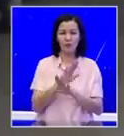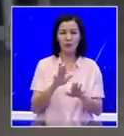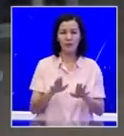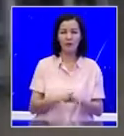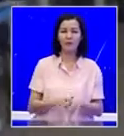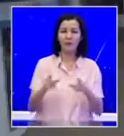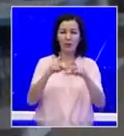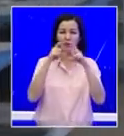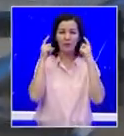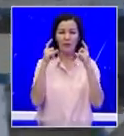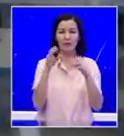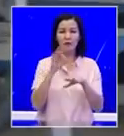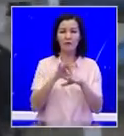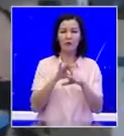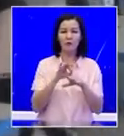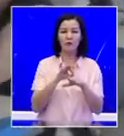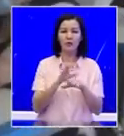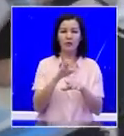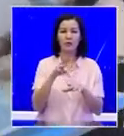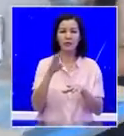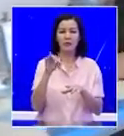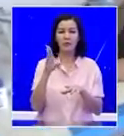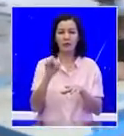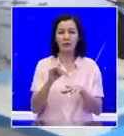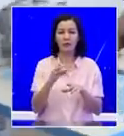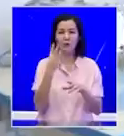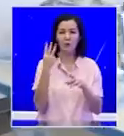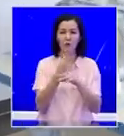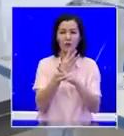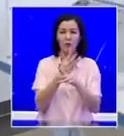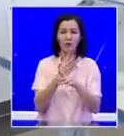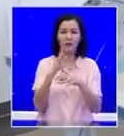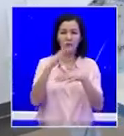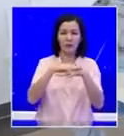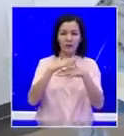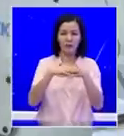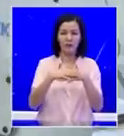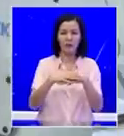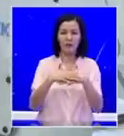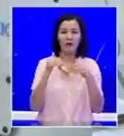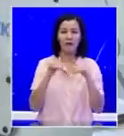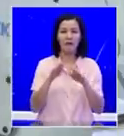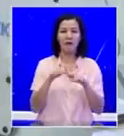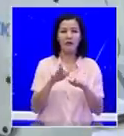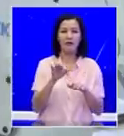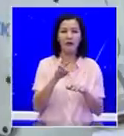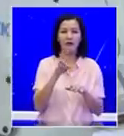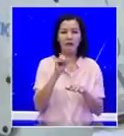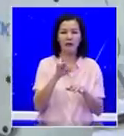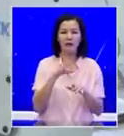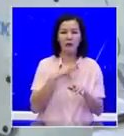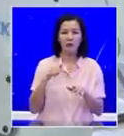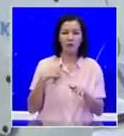Бетперде арнайы вирусқа арналған СМС деген көк матадан 3 қабатталып тігіледі. Жұмысқа алғашқылардың бірі болып Анар Сауменова